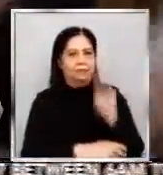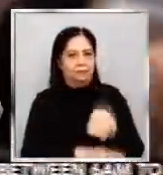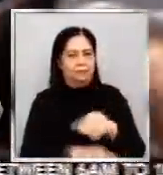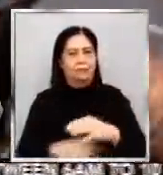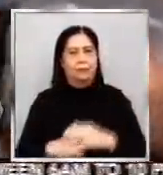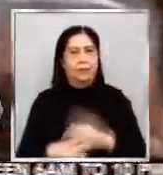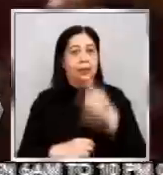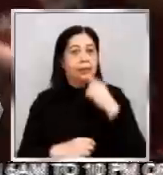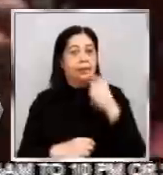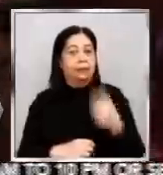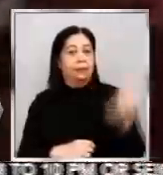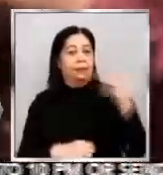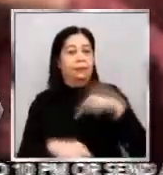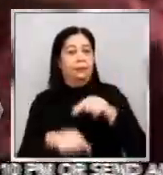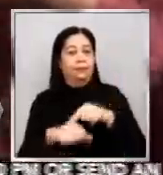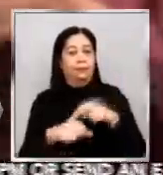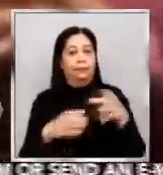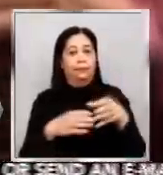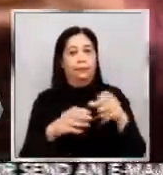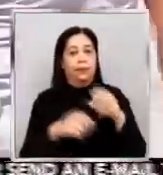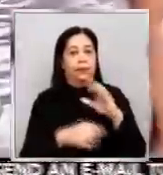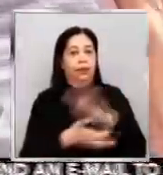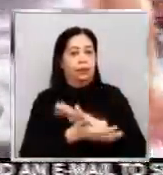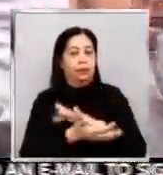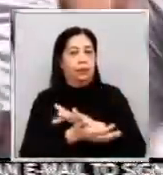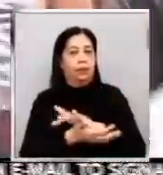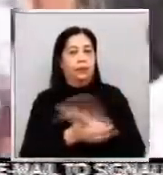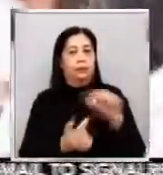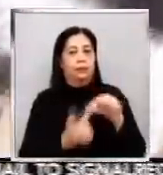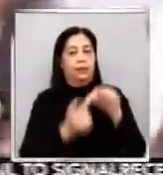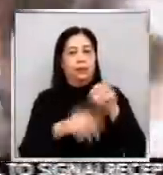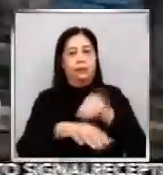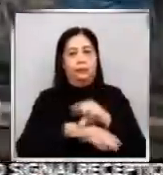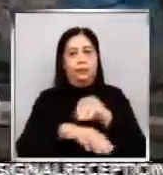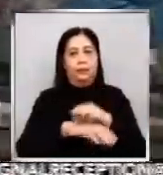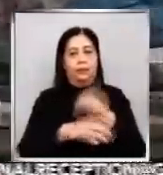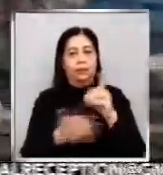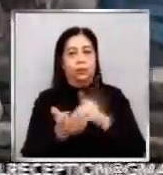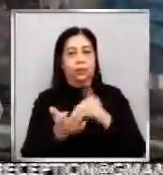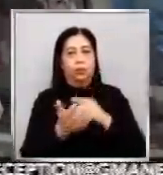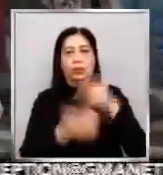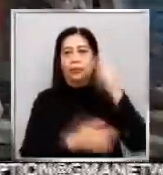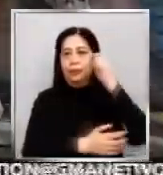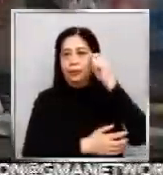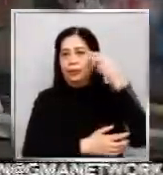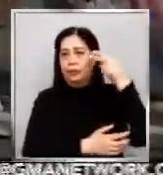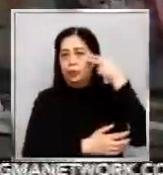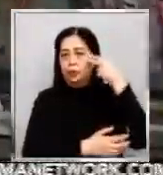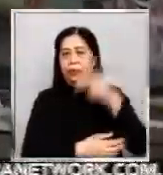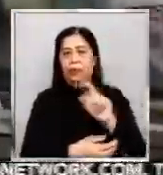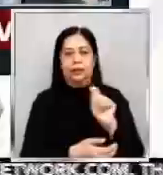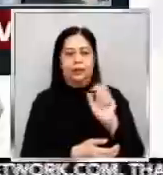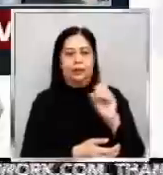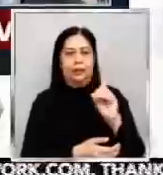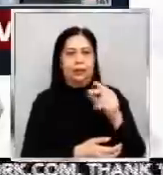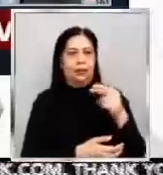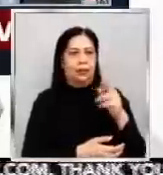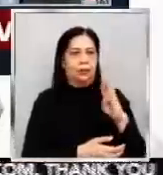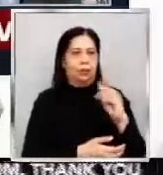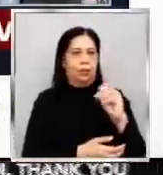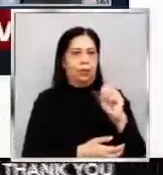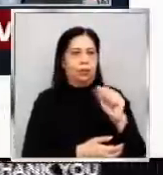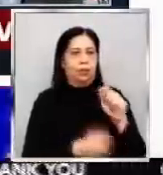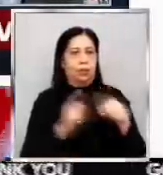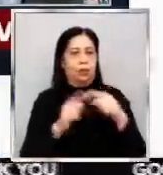National Task Force on COVID-19 Special Advisor Dr. Ted Herbosa. When we lower the alert levels, nabibigla